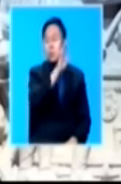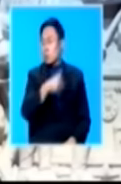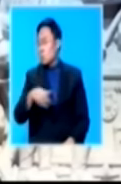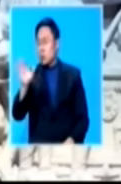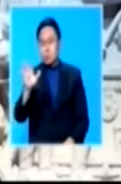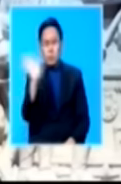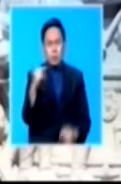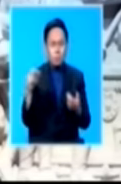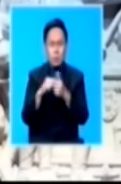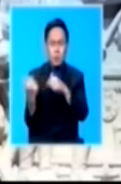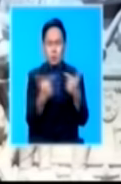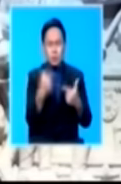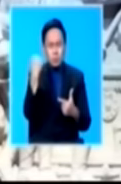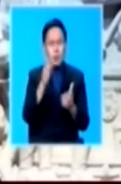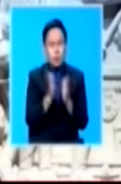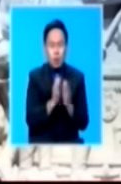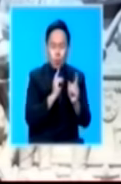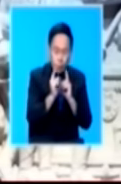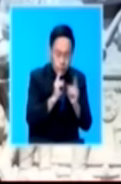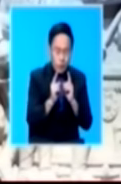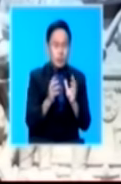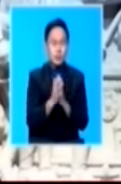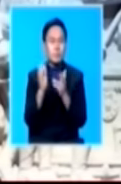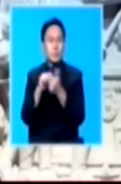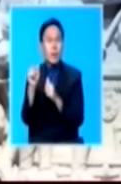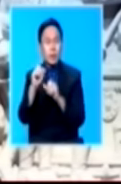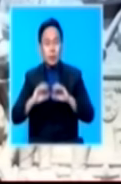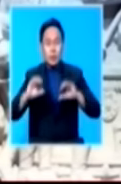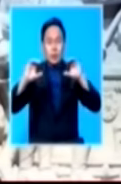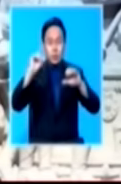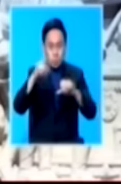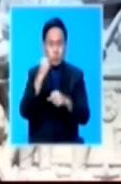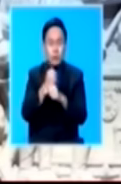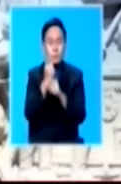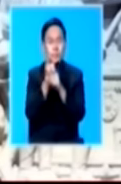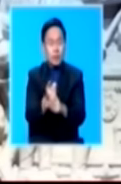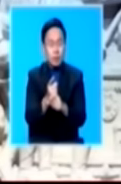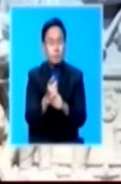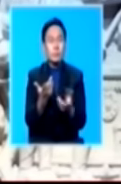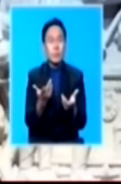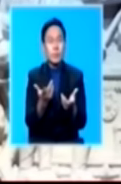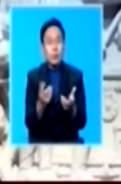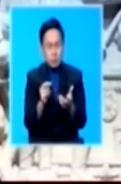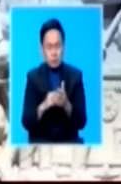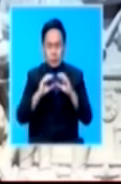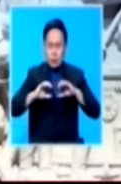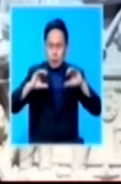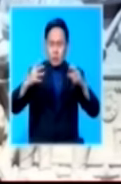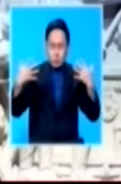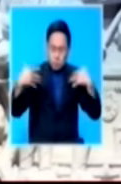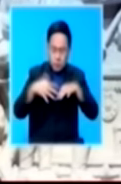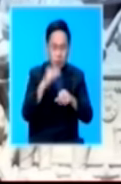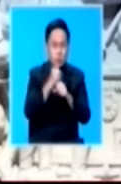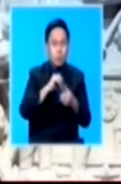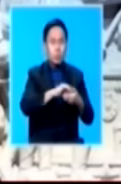ทุกวันเนี่ยนะอันไหนเขาต้องการก็ทำให้เขาอันไหนที่รัฐจะต้องไปทำเพราะรัฐจะต้องทำในส่วนที่ต้องเชื่อมโยงกับพื้นที่อื่นไงไ